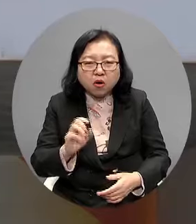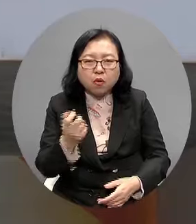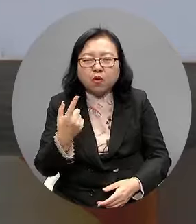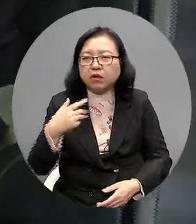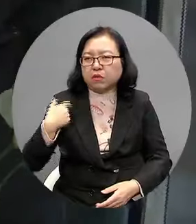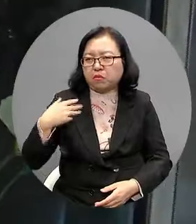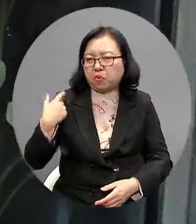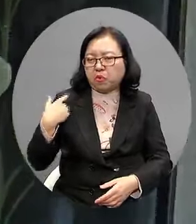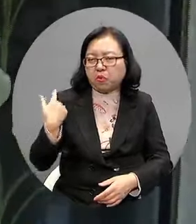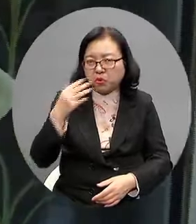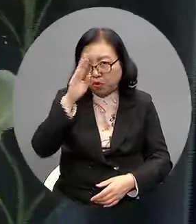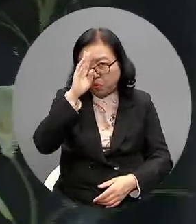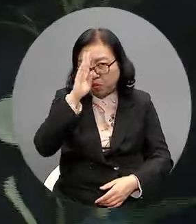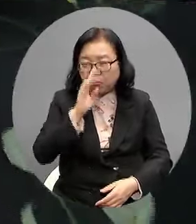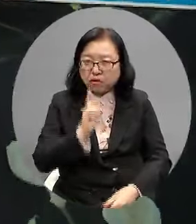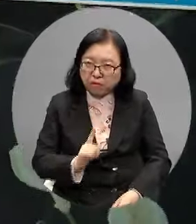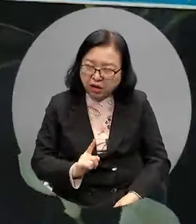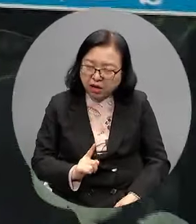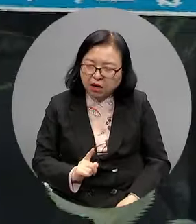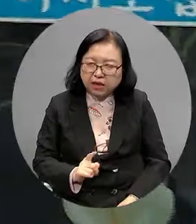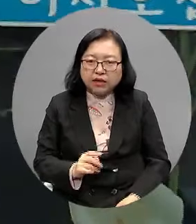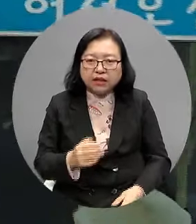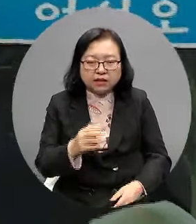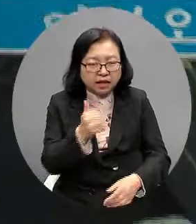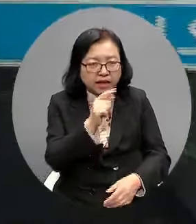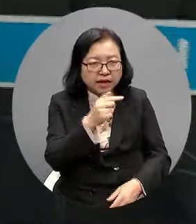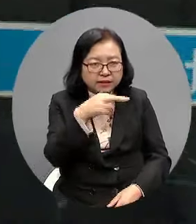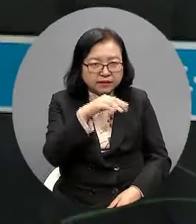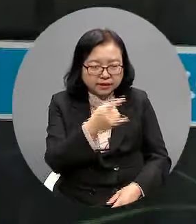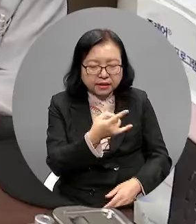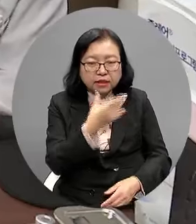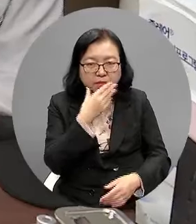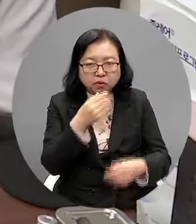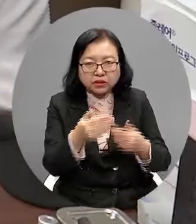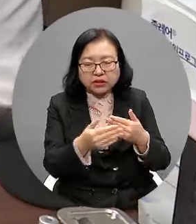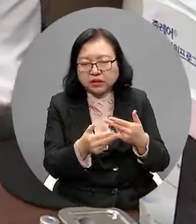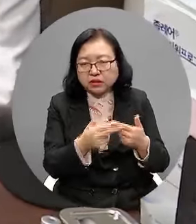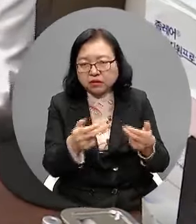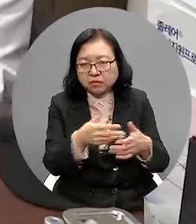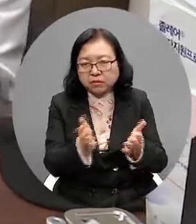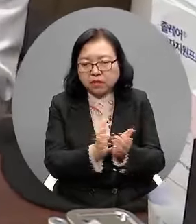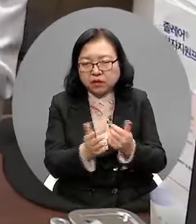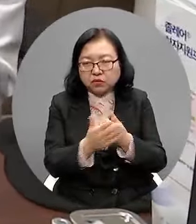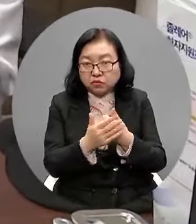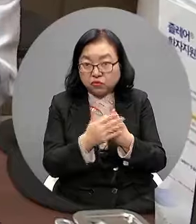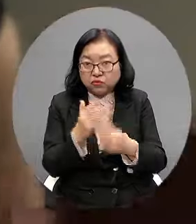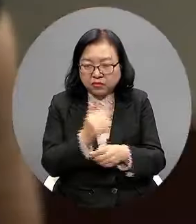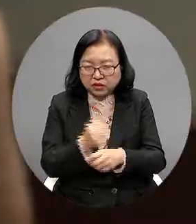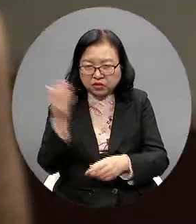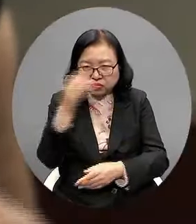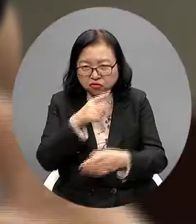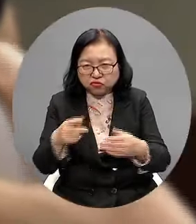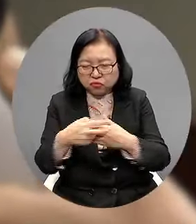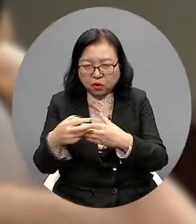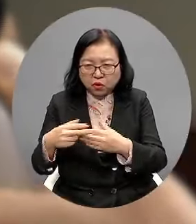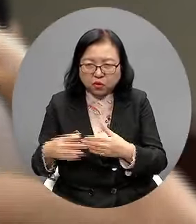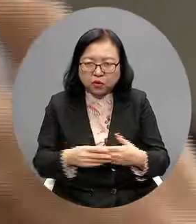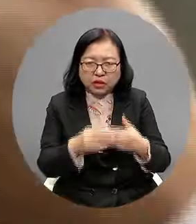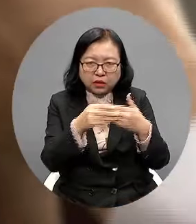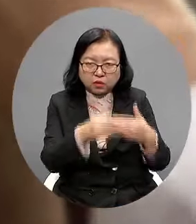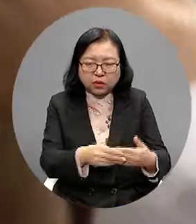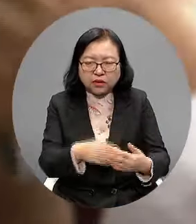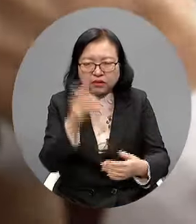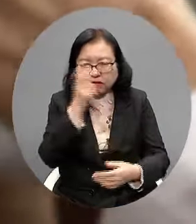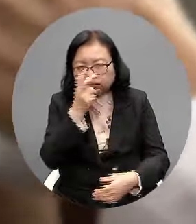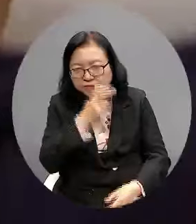왔습니다 한국 한샘 복지협회 도움으로 다른 환자 다섯 명을 청주의 병원으로 데려와 검사했습니다 가려움을